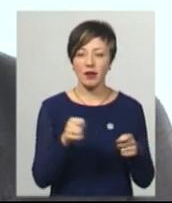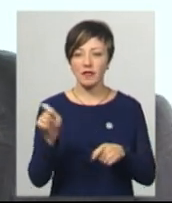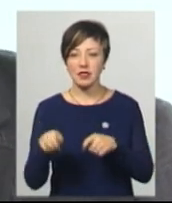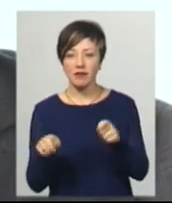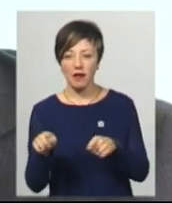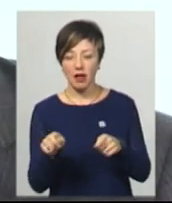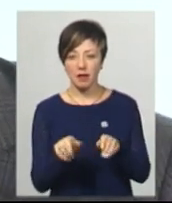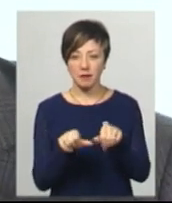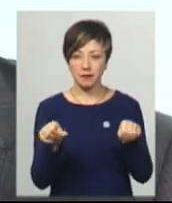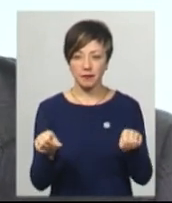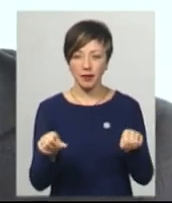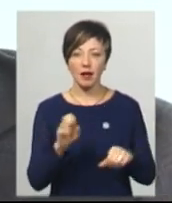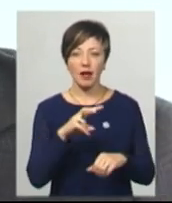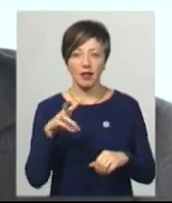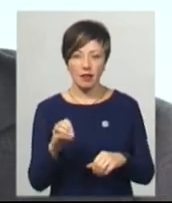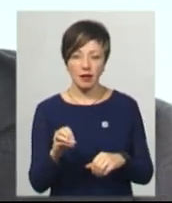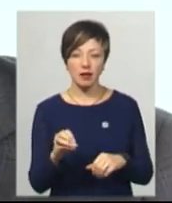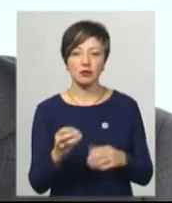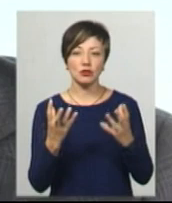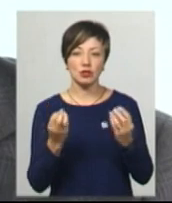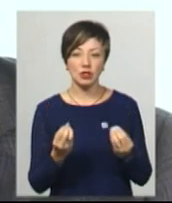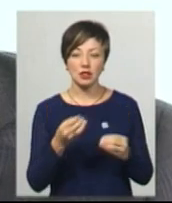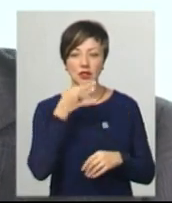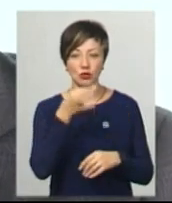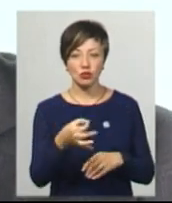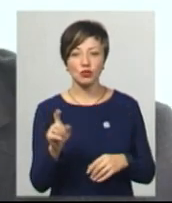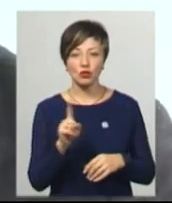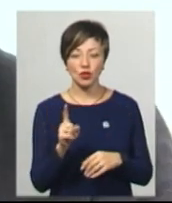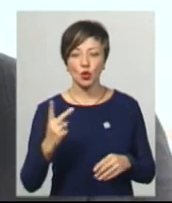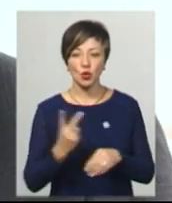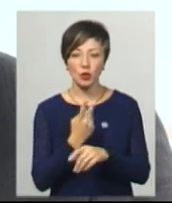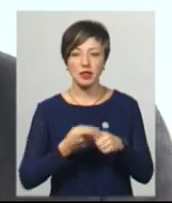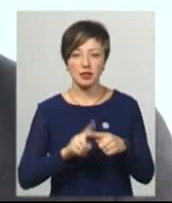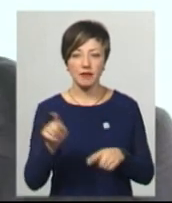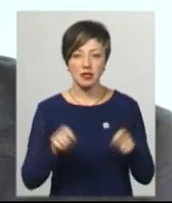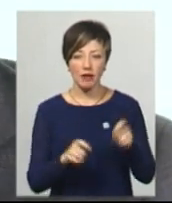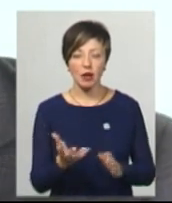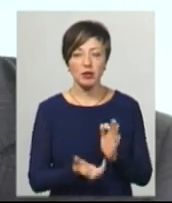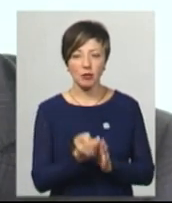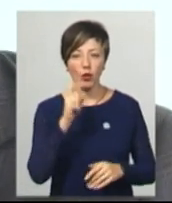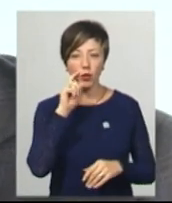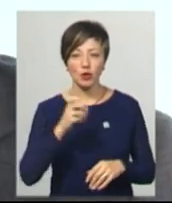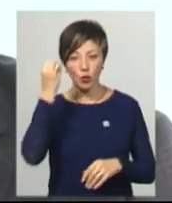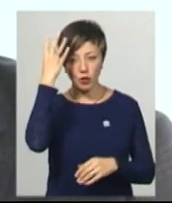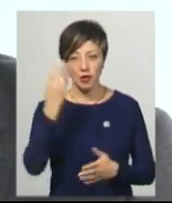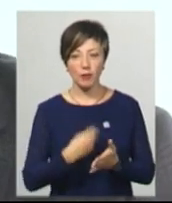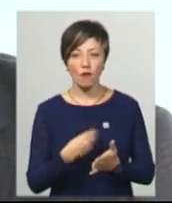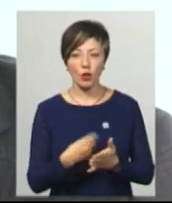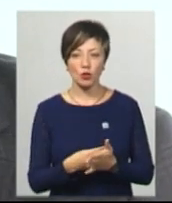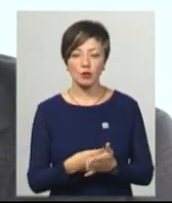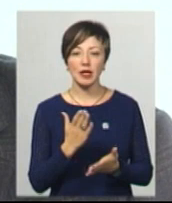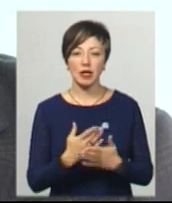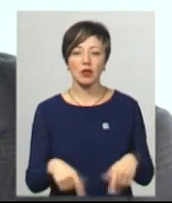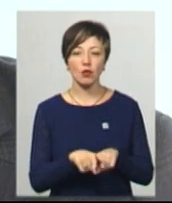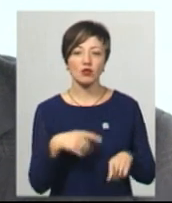фестивалем. Але і принагідно зазначаю, що вже вдруге цей фестиваль підтриманий Українським культурним фондом, що є